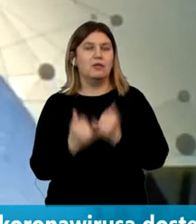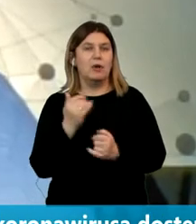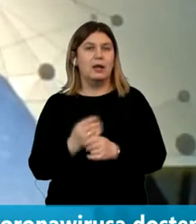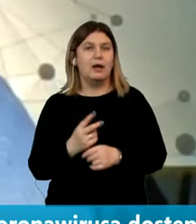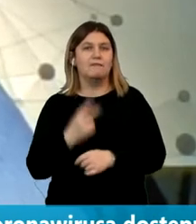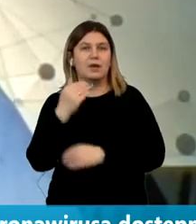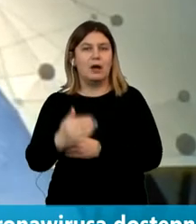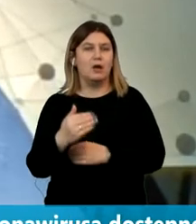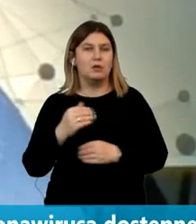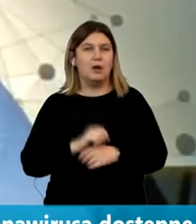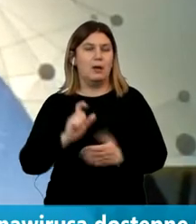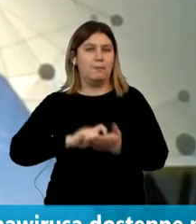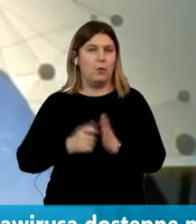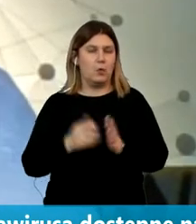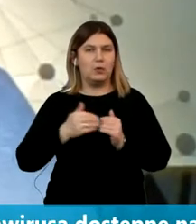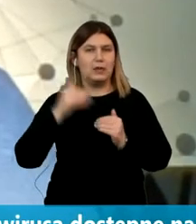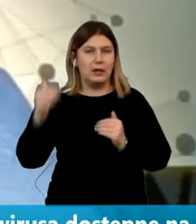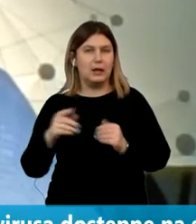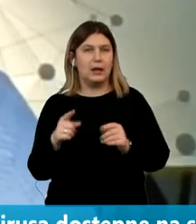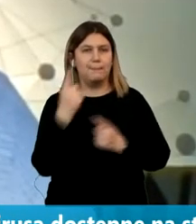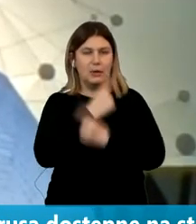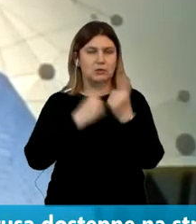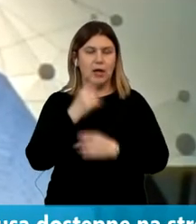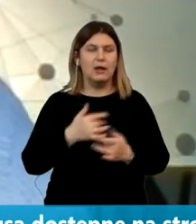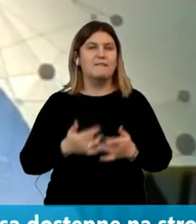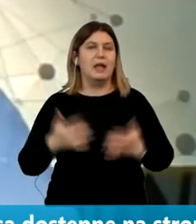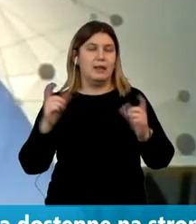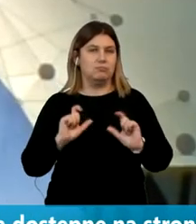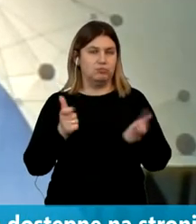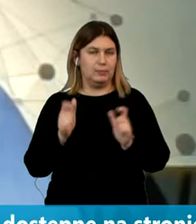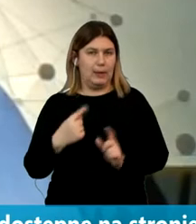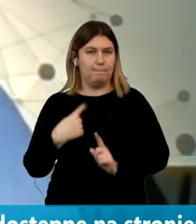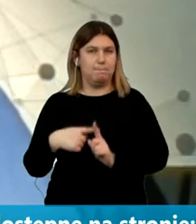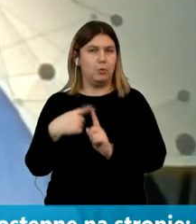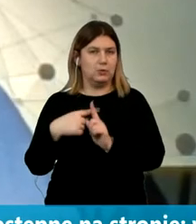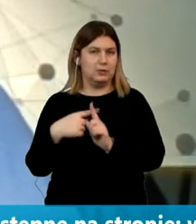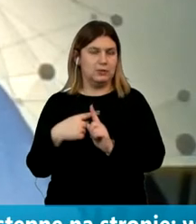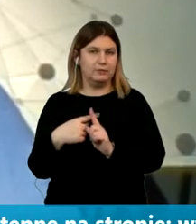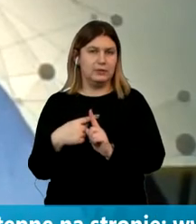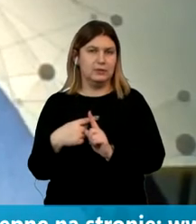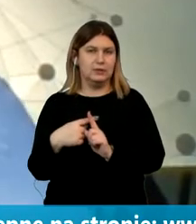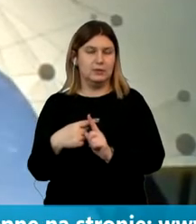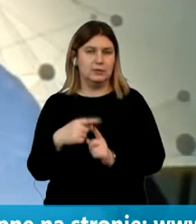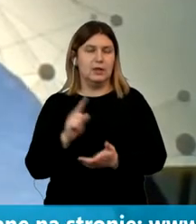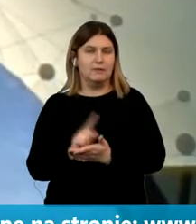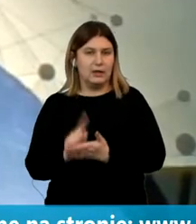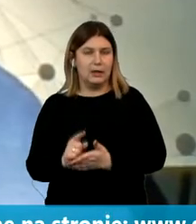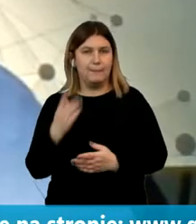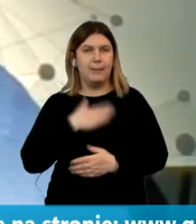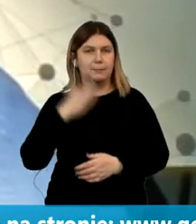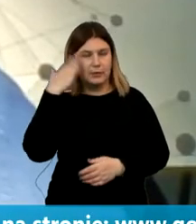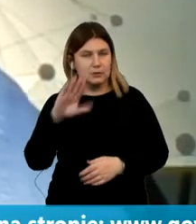pokój w takiej sytuacji, i myślę, że w wielu przypadkach może to przynieść pozytywny efekt. Mam nadzieję, że tak